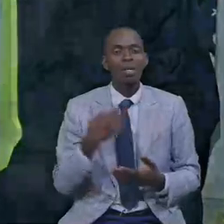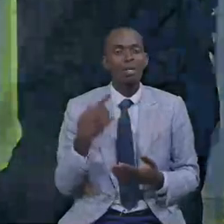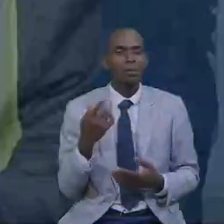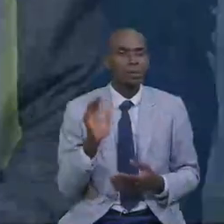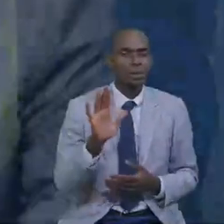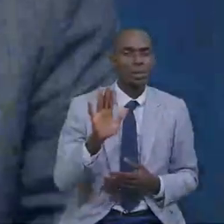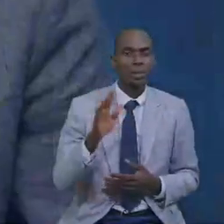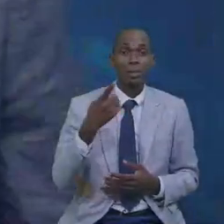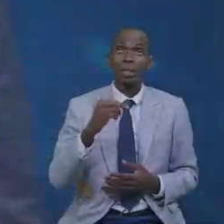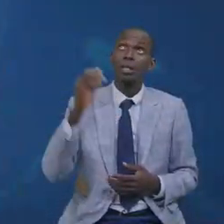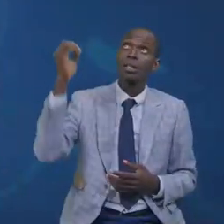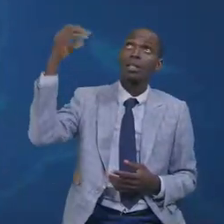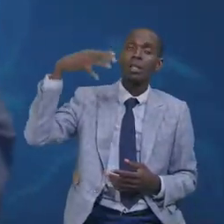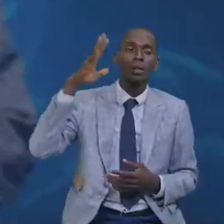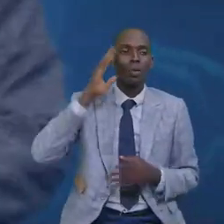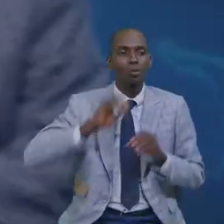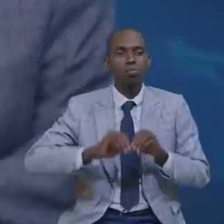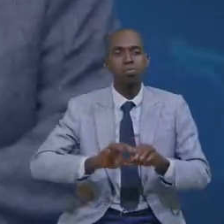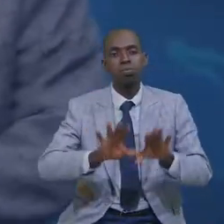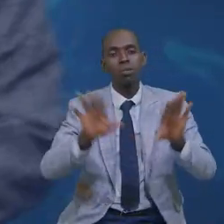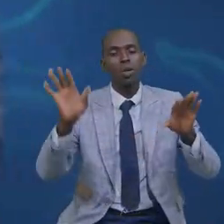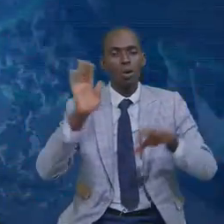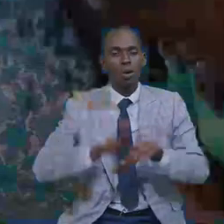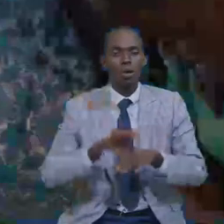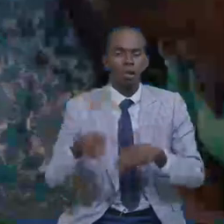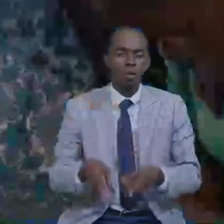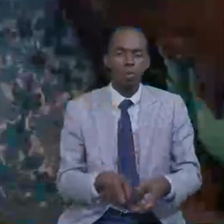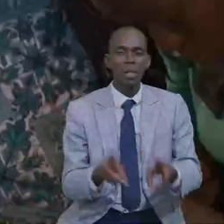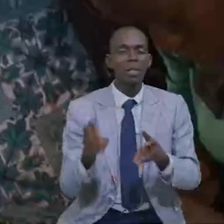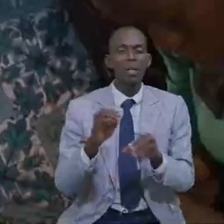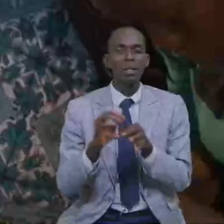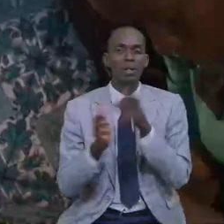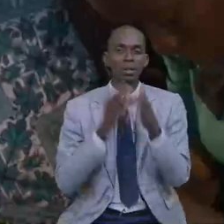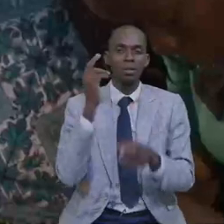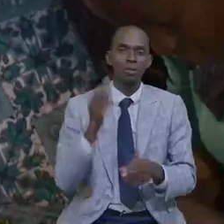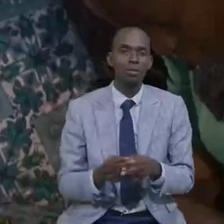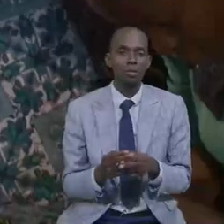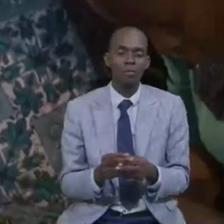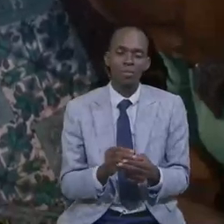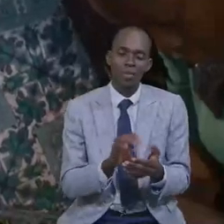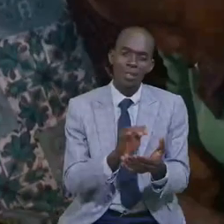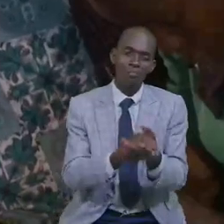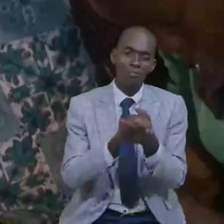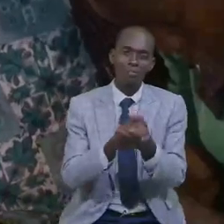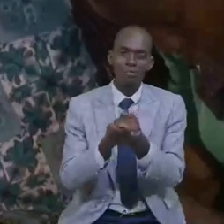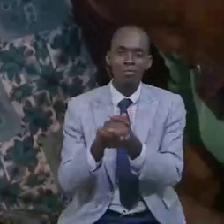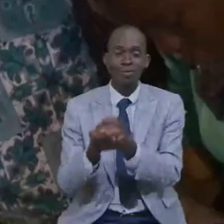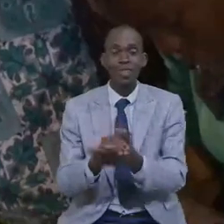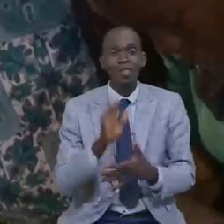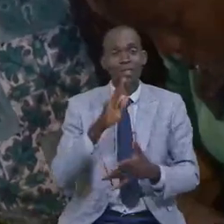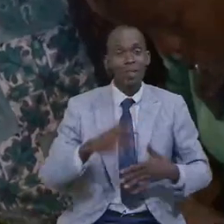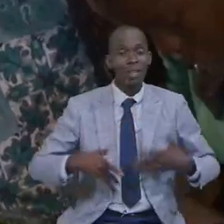et sur tes sentiers brillera la lumière félicitations